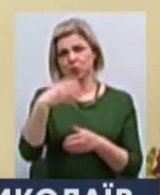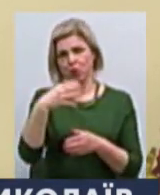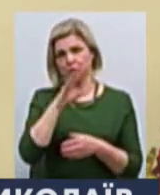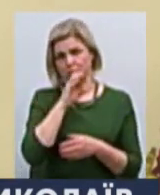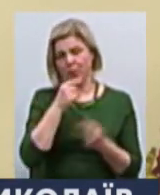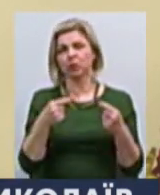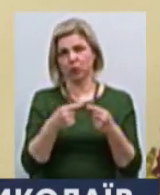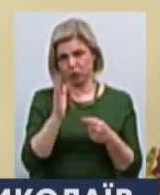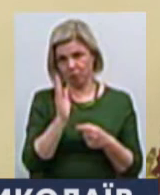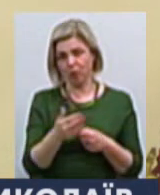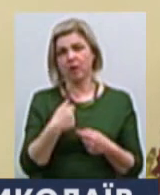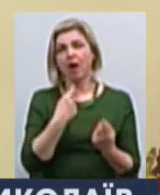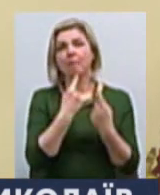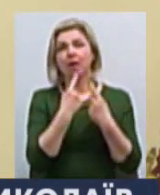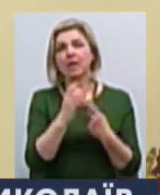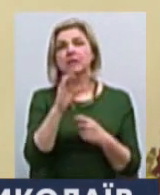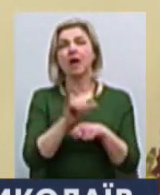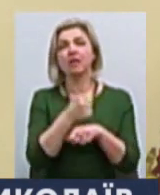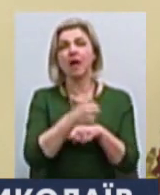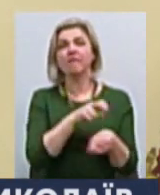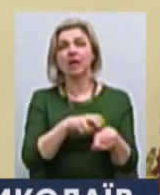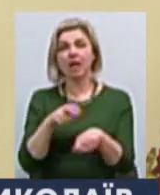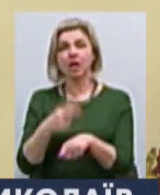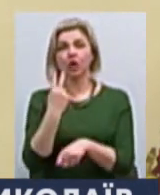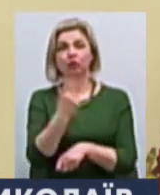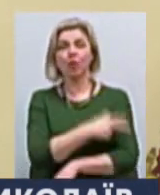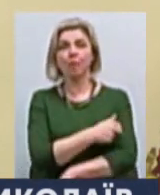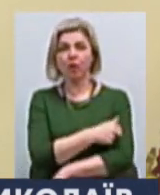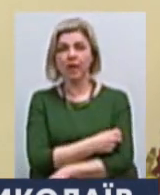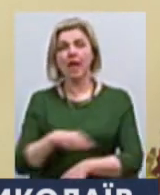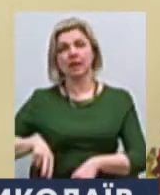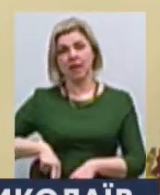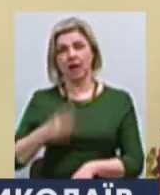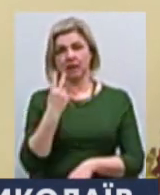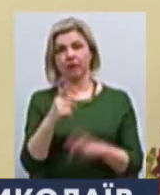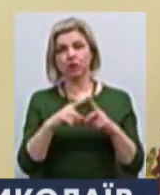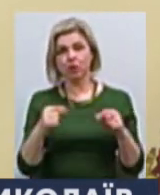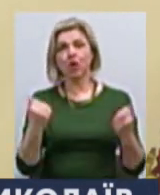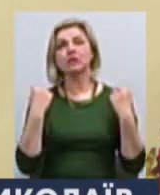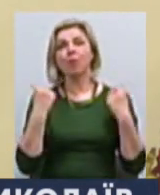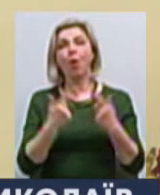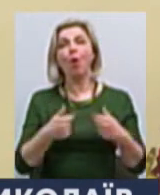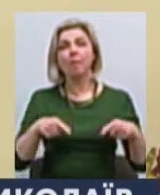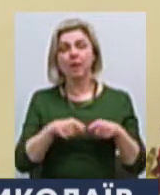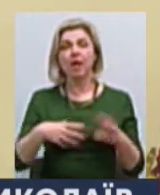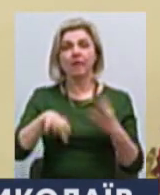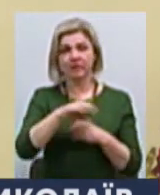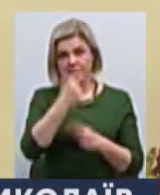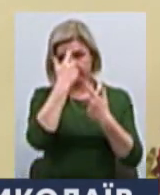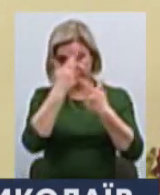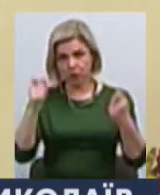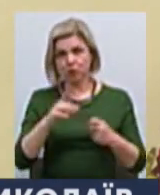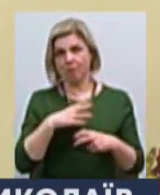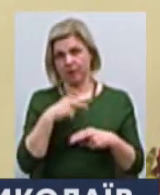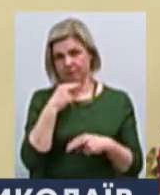буде. Я переговорив з головними лікарями двох лікарень, директорами двох шкіл, спортивного комплексу. Всіх попередив, щоб були